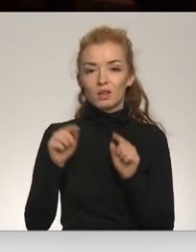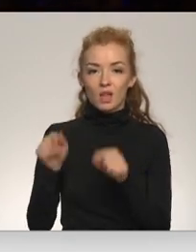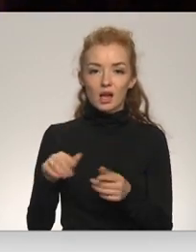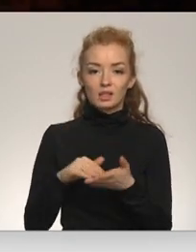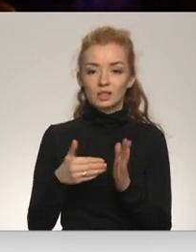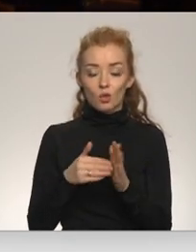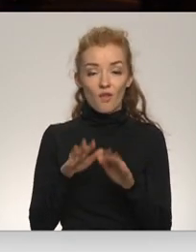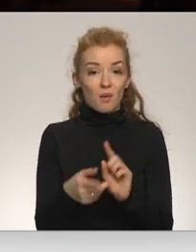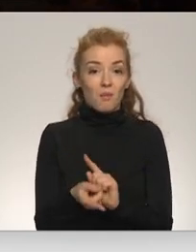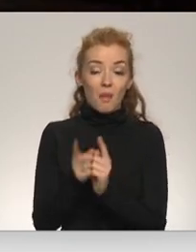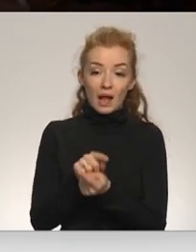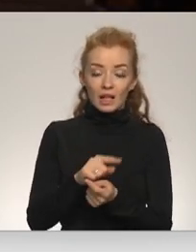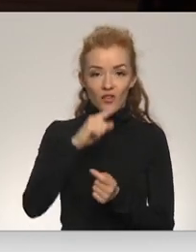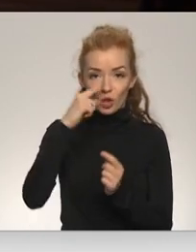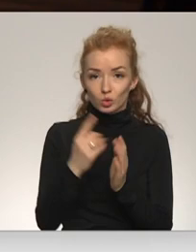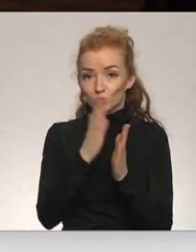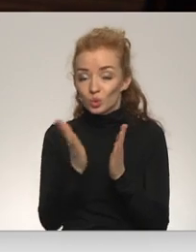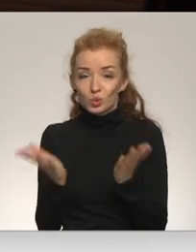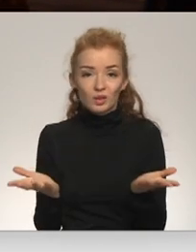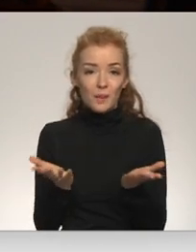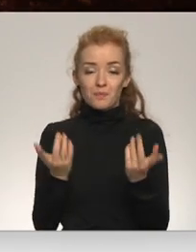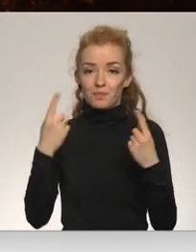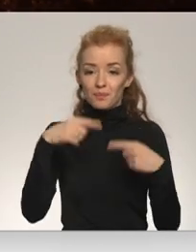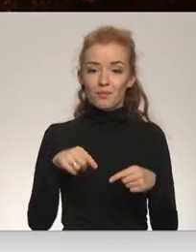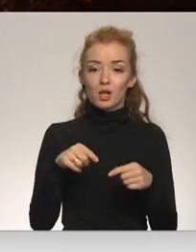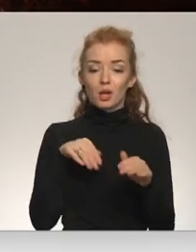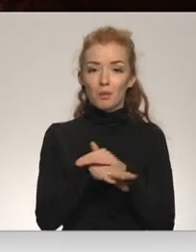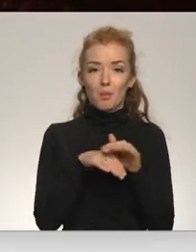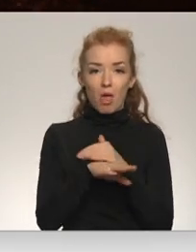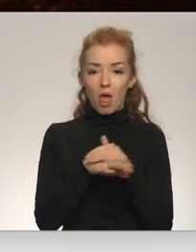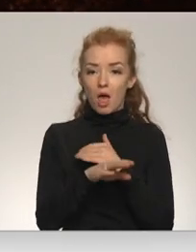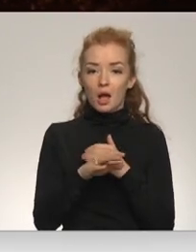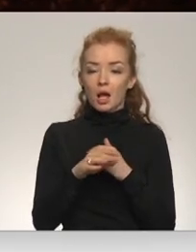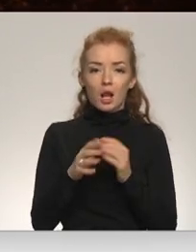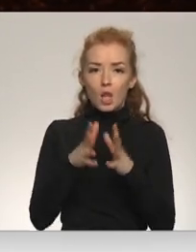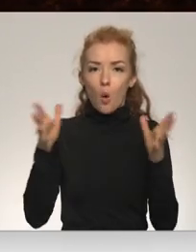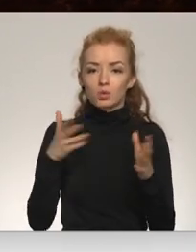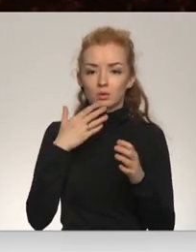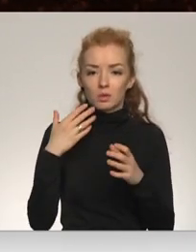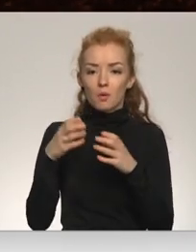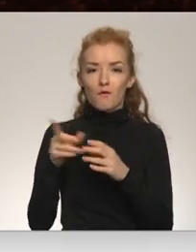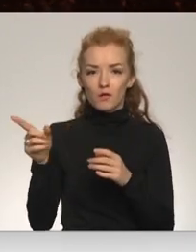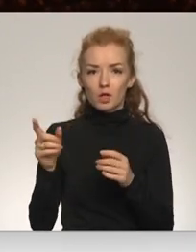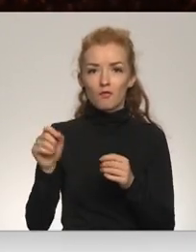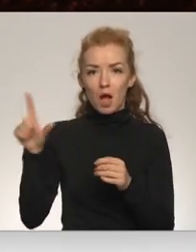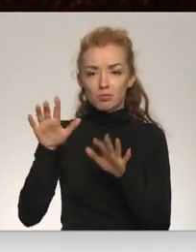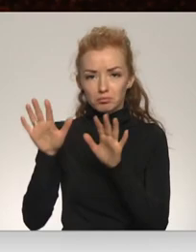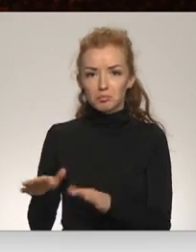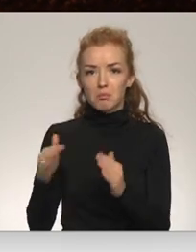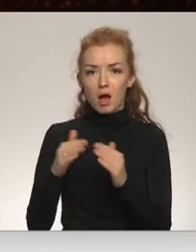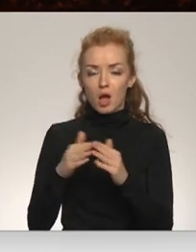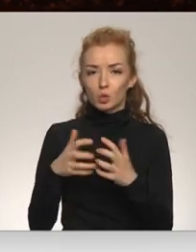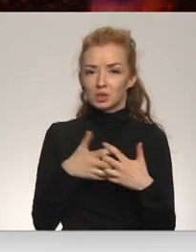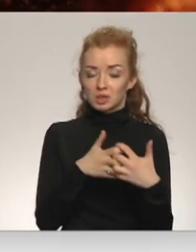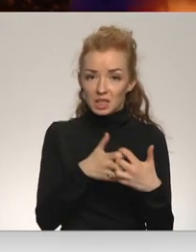var mainīties arī par stundām. Pašlaik, teiksim, bēgļu būs un nav liela, ukraiņas gatava palikt savās mājās un cīnies. Es